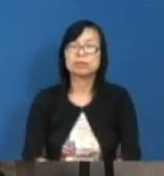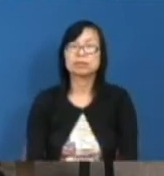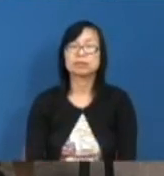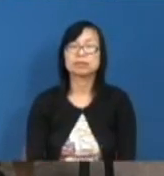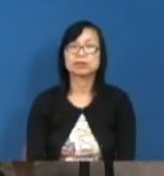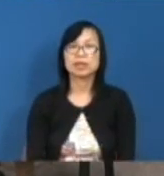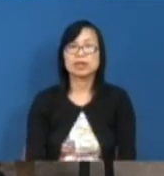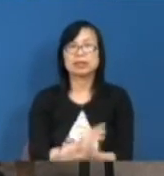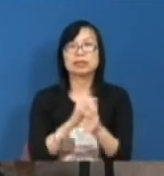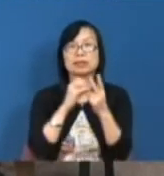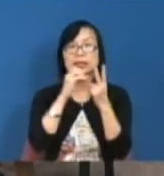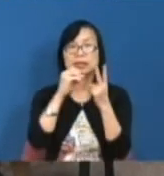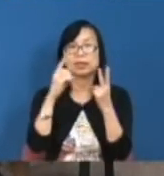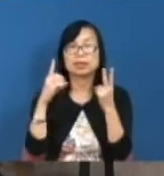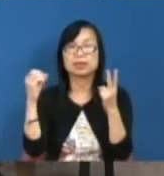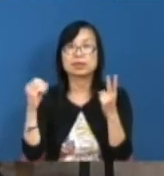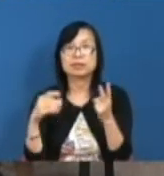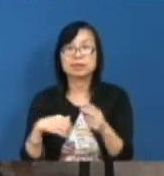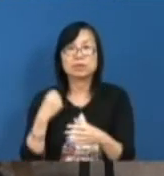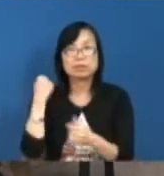咁佢2001年嗰陣時候贊成。